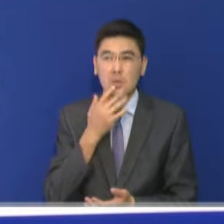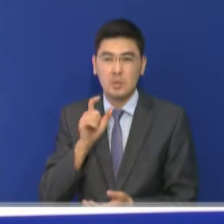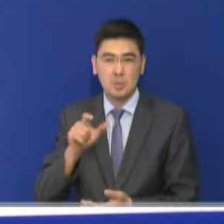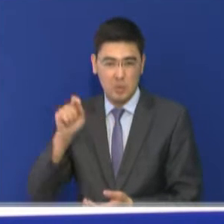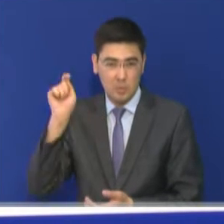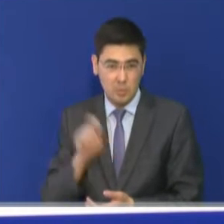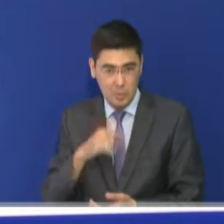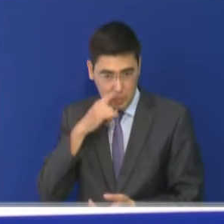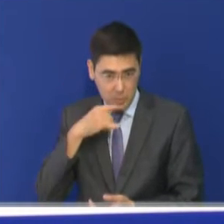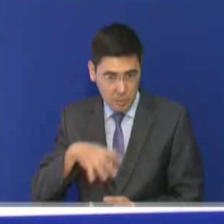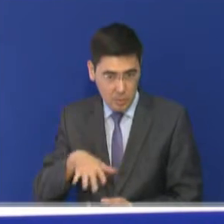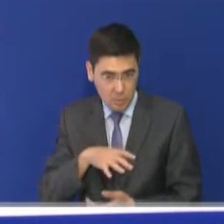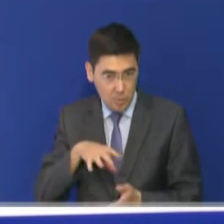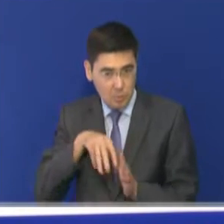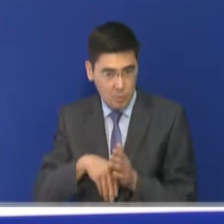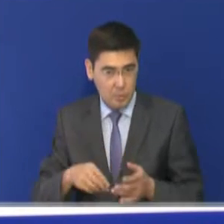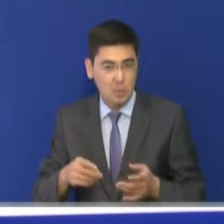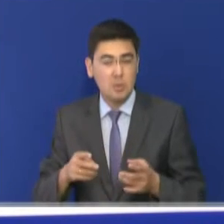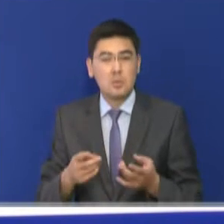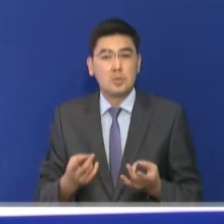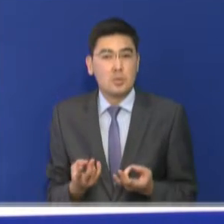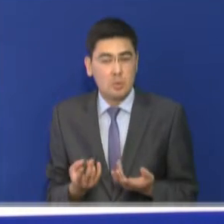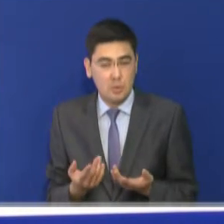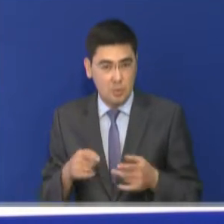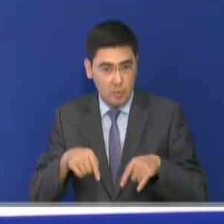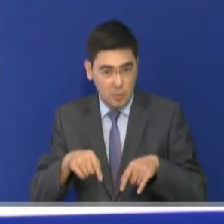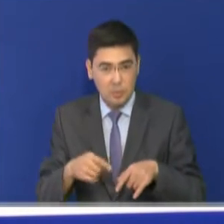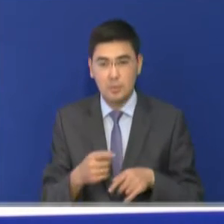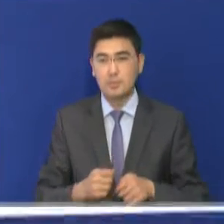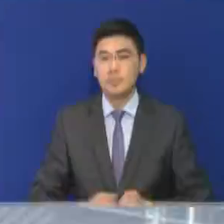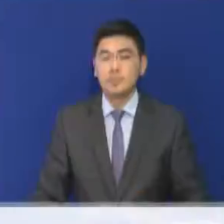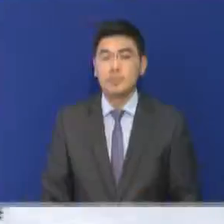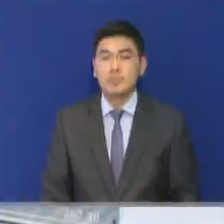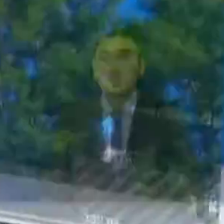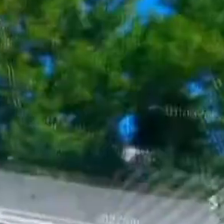привлечение иностранной рабочей силы, а также свидетельство лица, ищущего убежище.